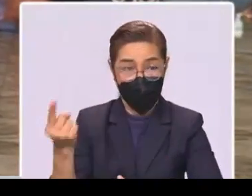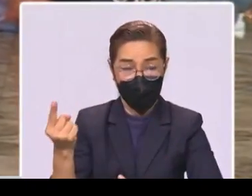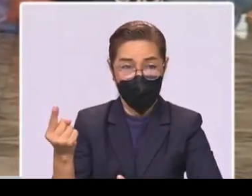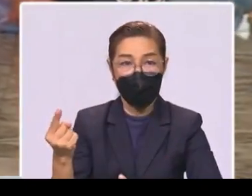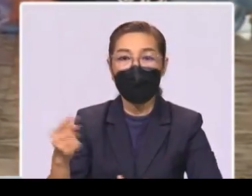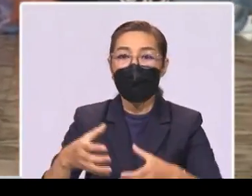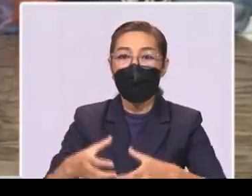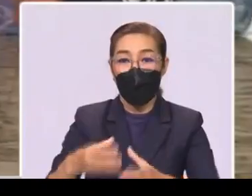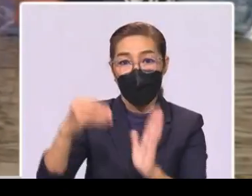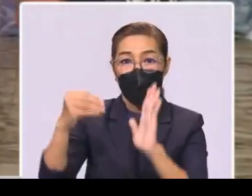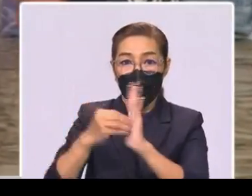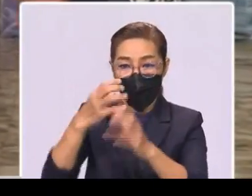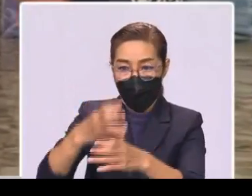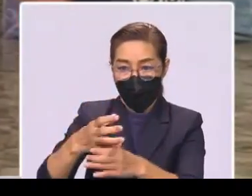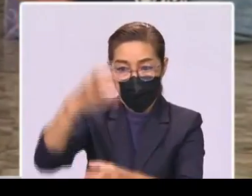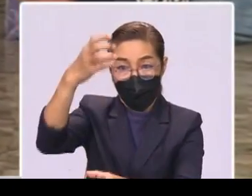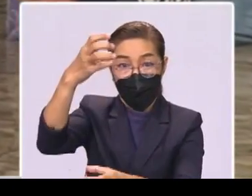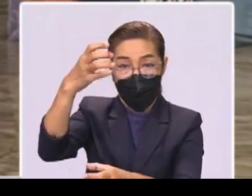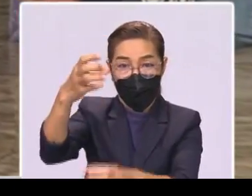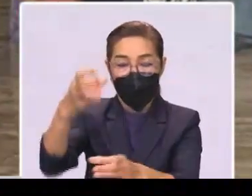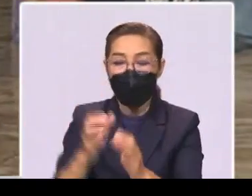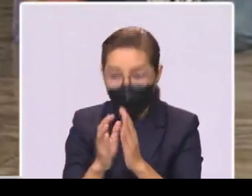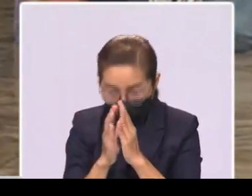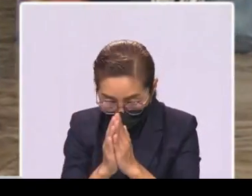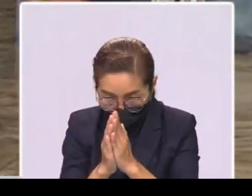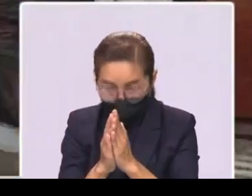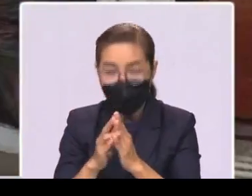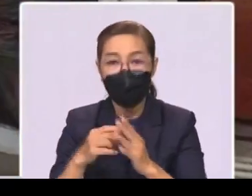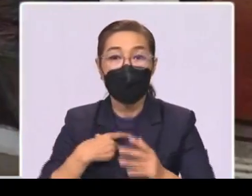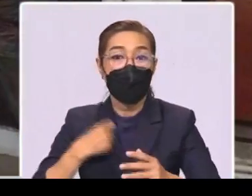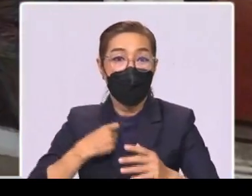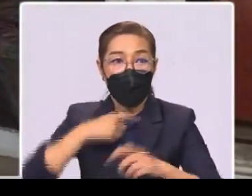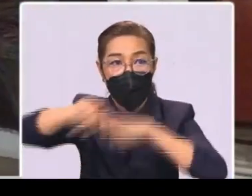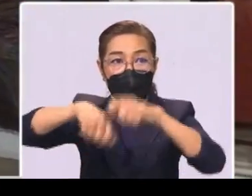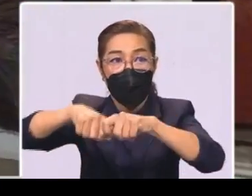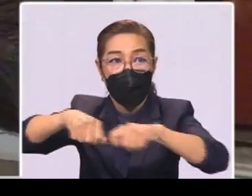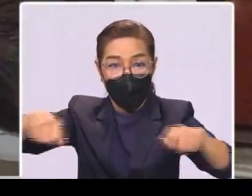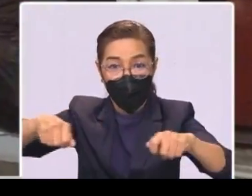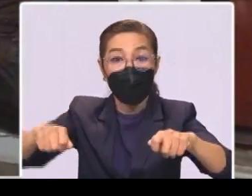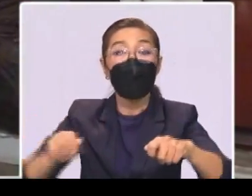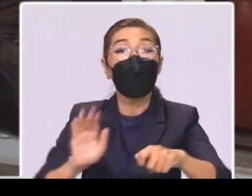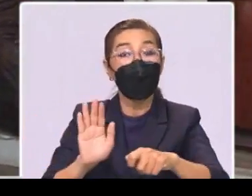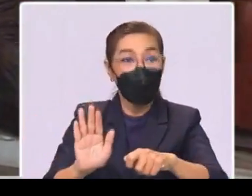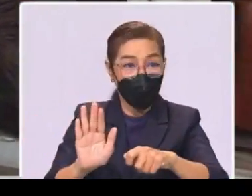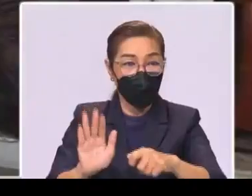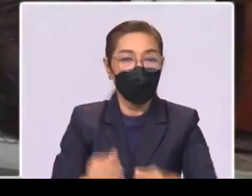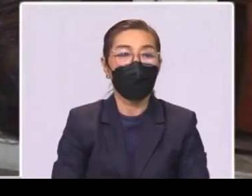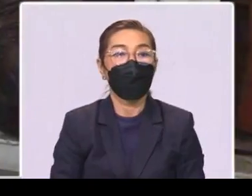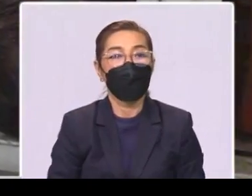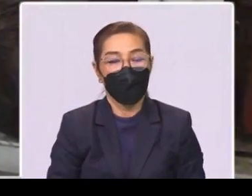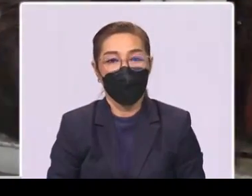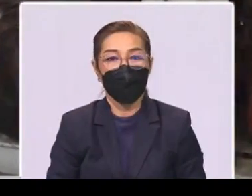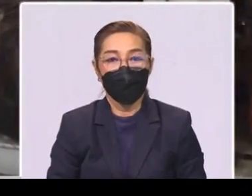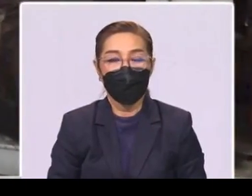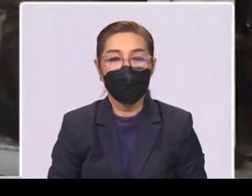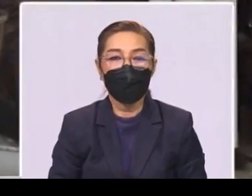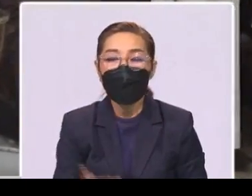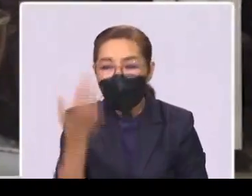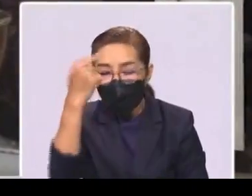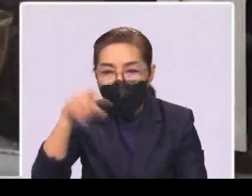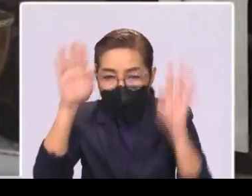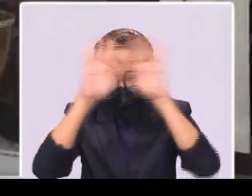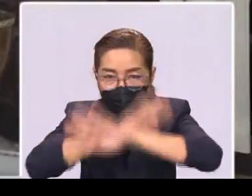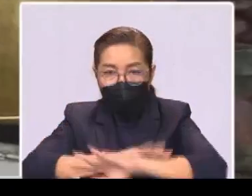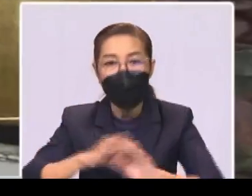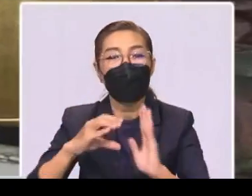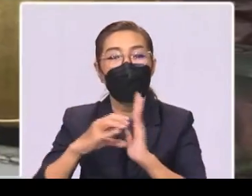ศาลหลักเมืองค่ะแล้วก็ผูกผ้าแผ่องค์พระเอ่อหลักเมืองจำลองนะฮะเพื่อเอาฤกษ์เอา